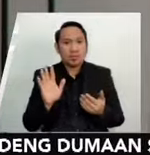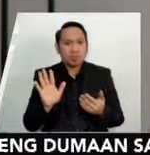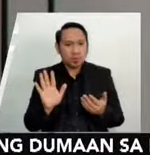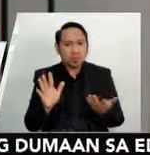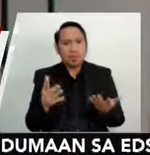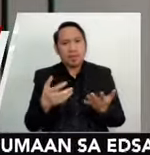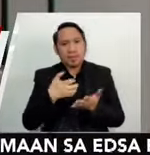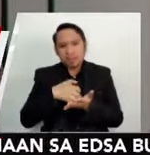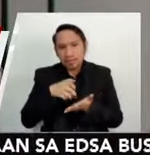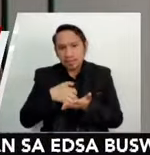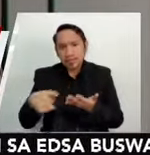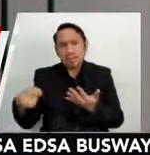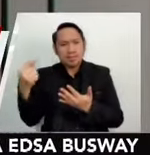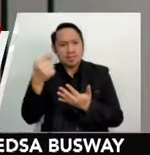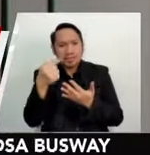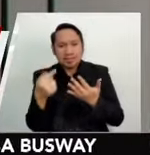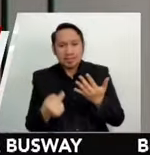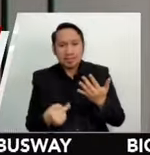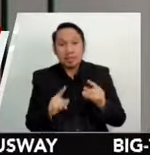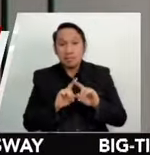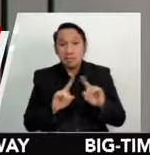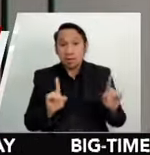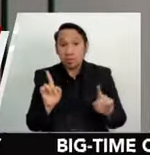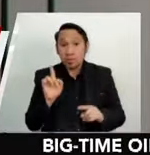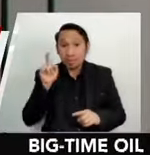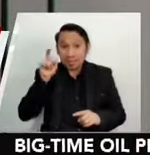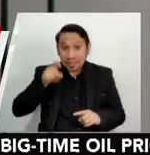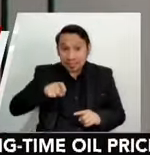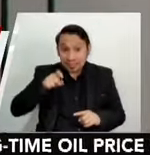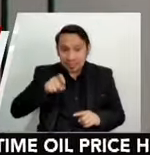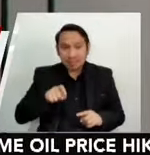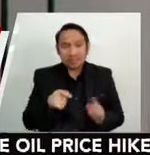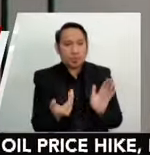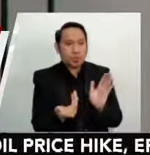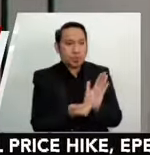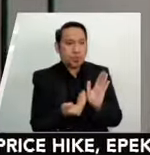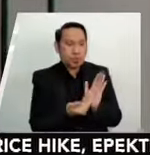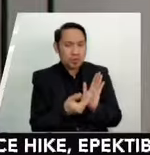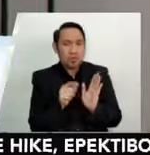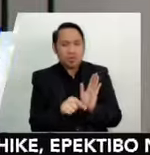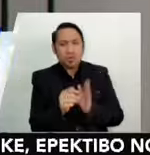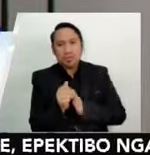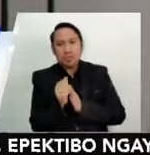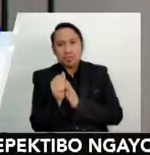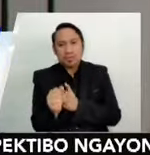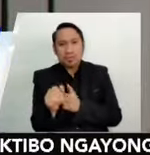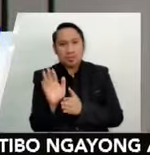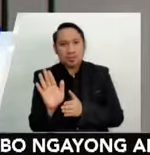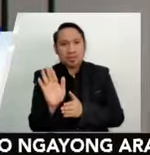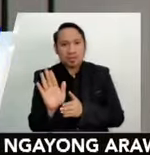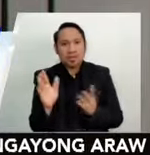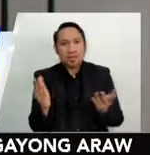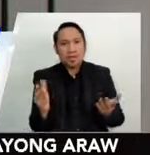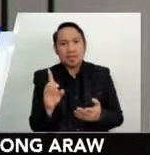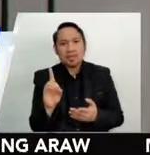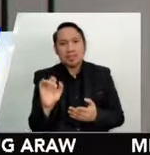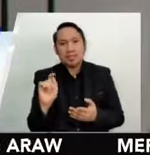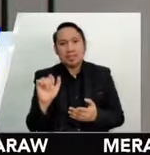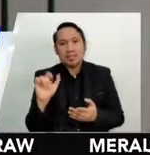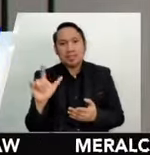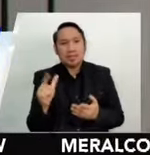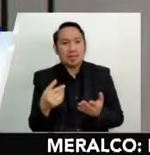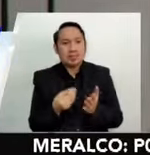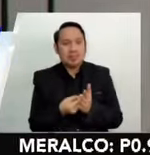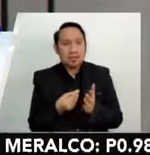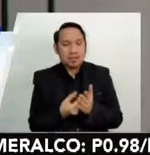all. Pero what we need are evidence that would lead us to their digital currency, to their digital accounts. Mga crypto